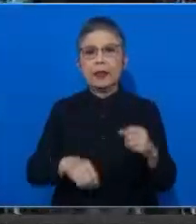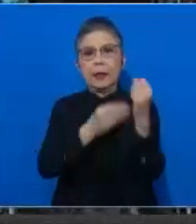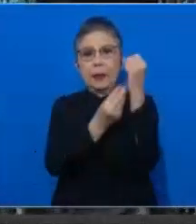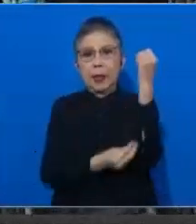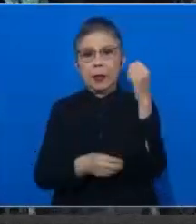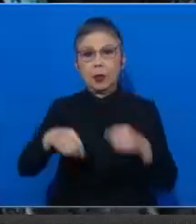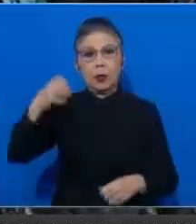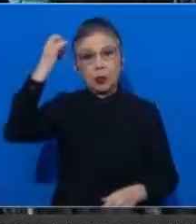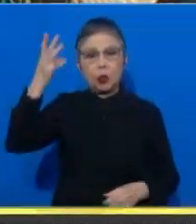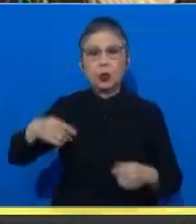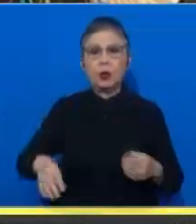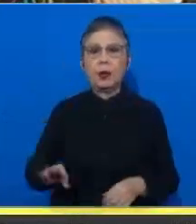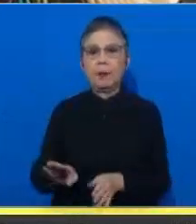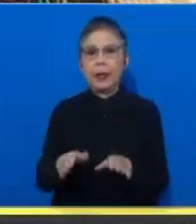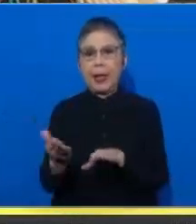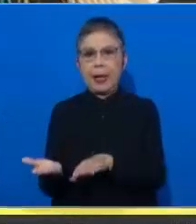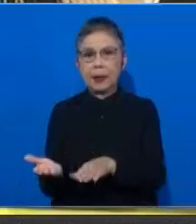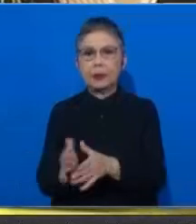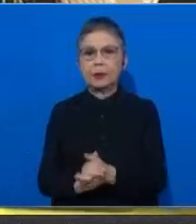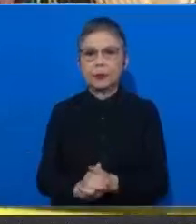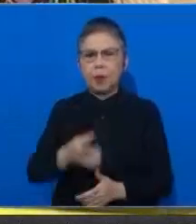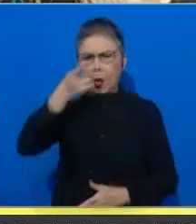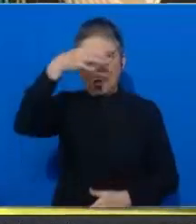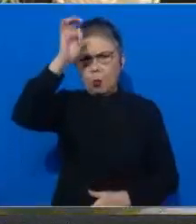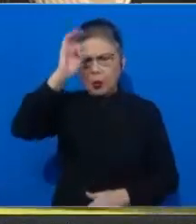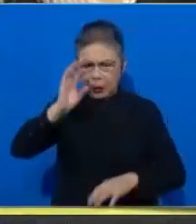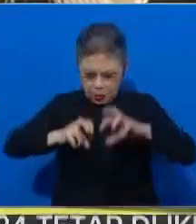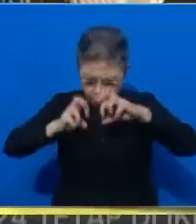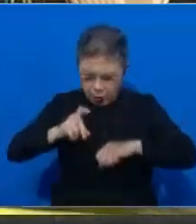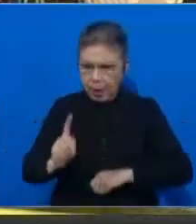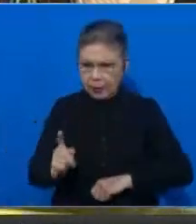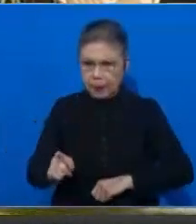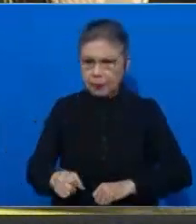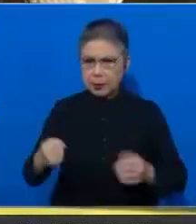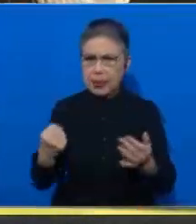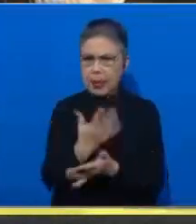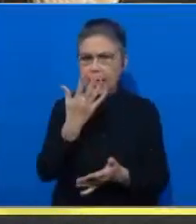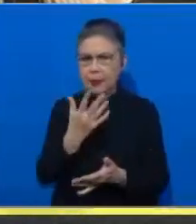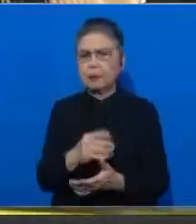Hingga kini polisi juga masih melakukan penyelidikan lebih lanjut soal kecelakaan bus ini.